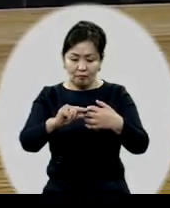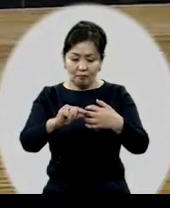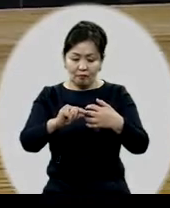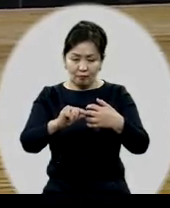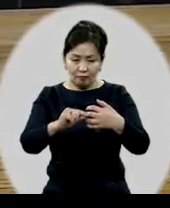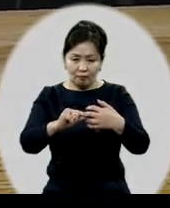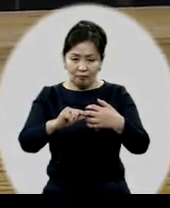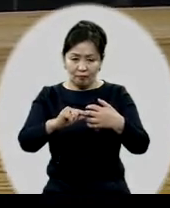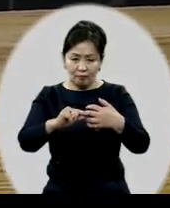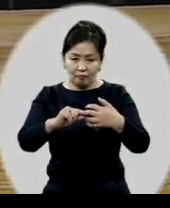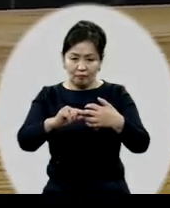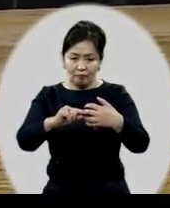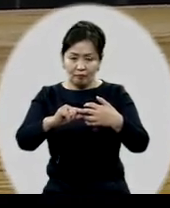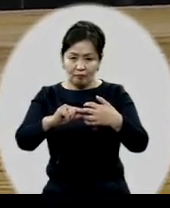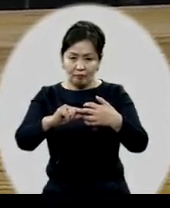Дахин харъя.